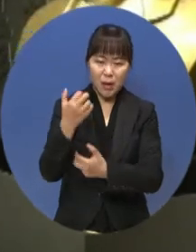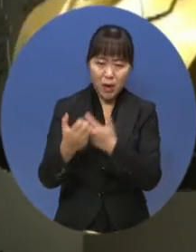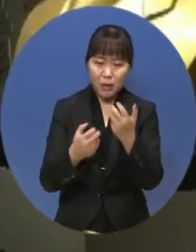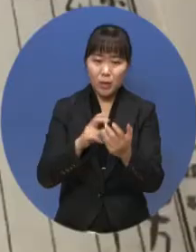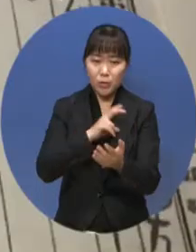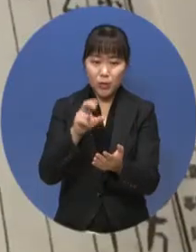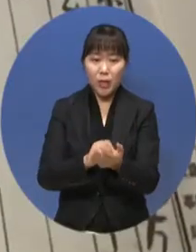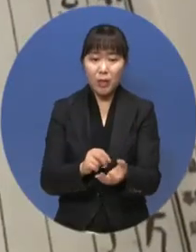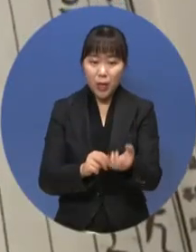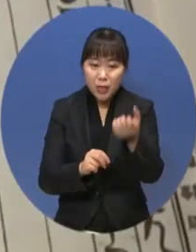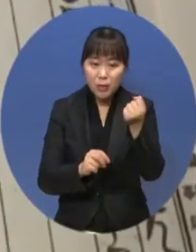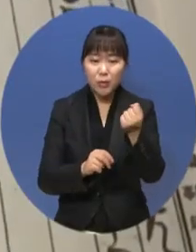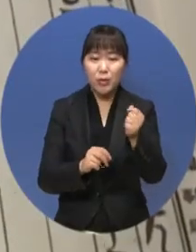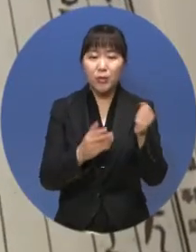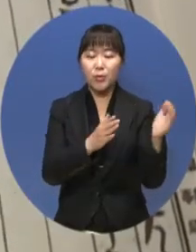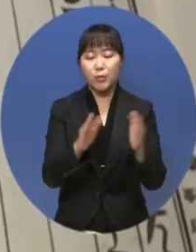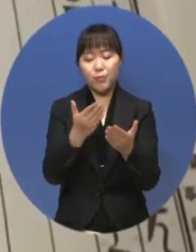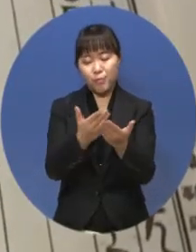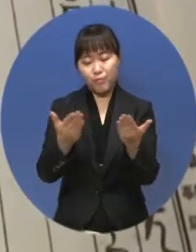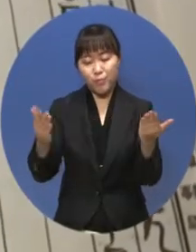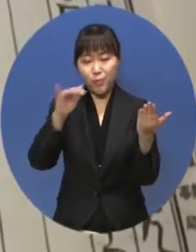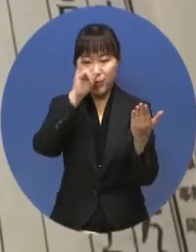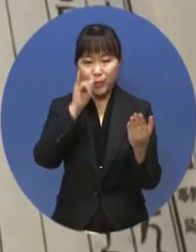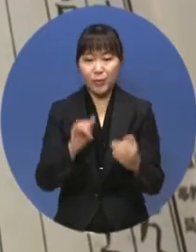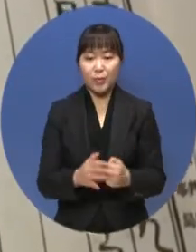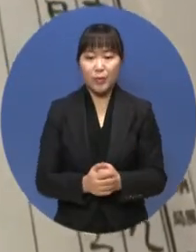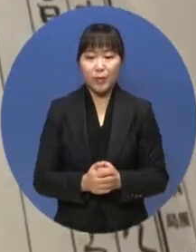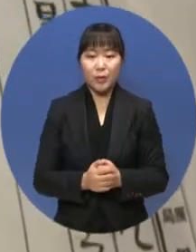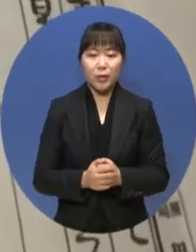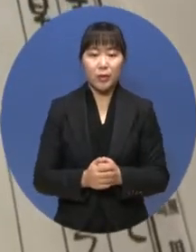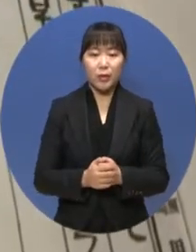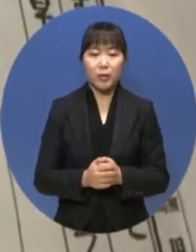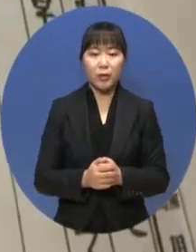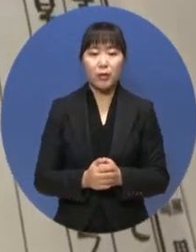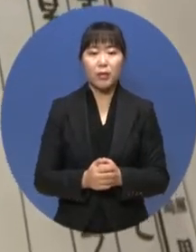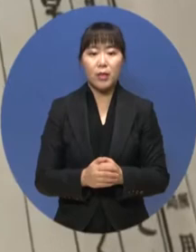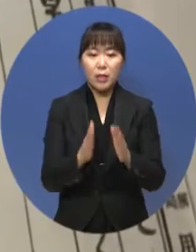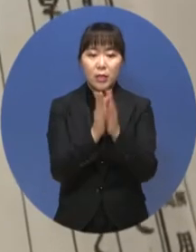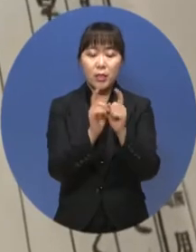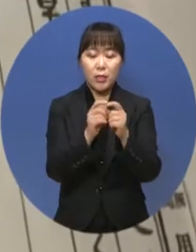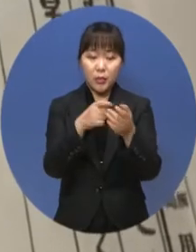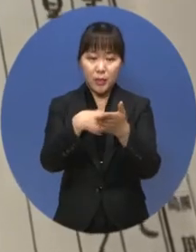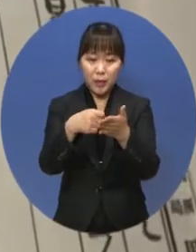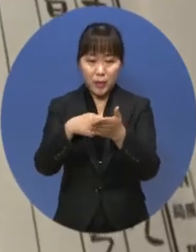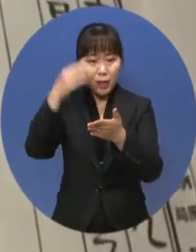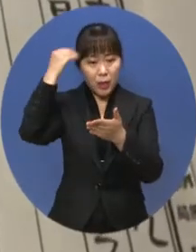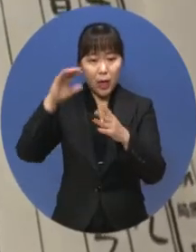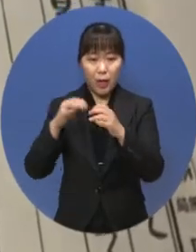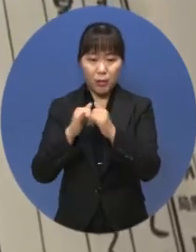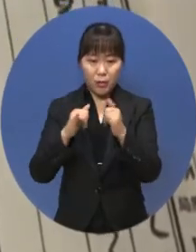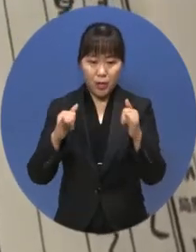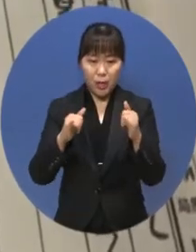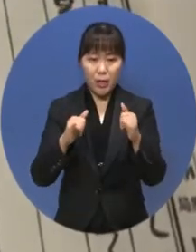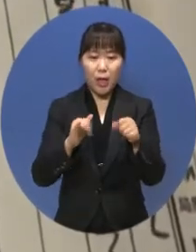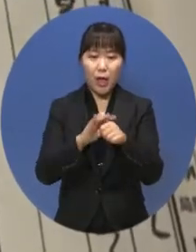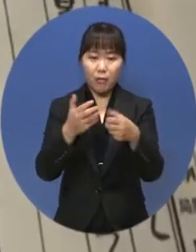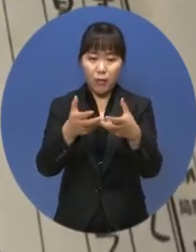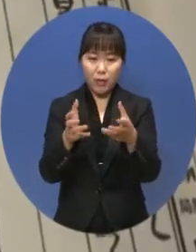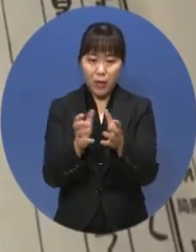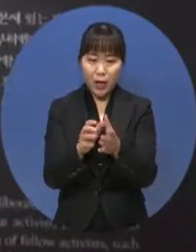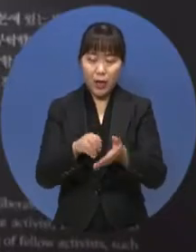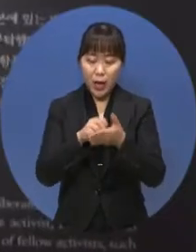주제를 설정해 전시되고 있습니다. 이 봉창 의사가 직접 쓴 한인애국단 가입